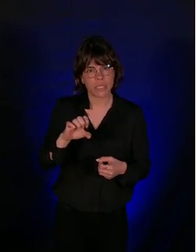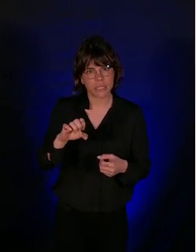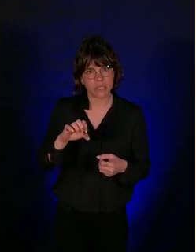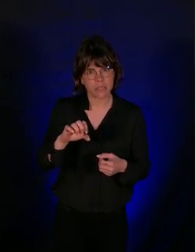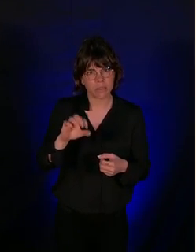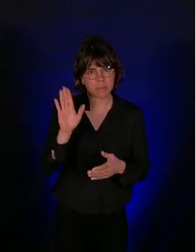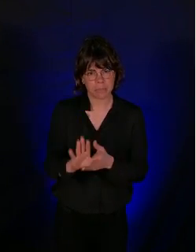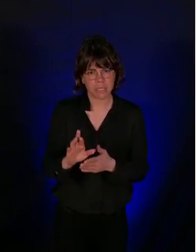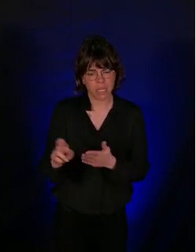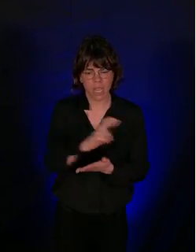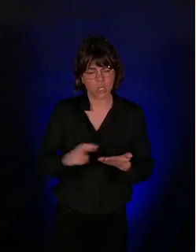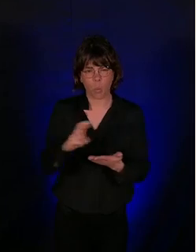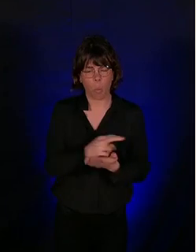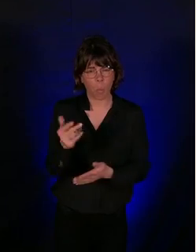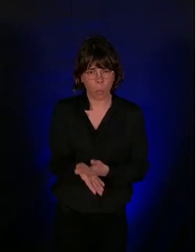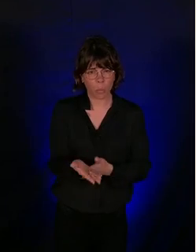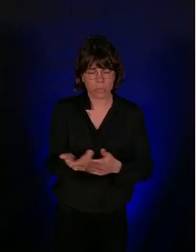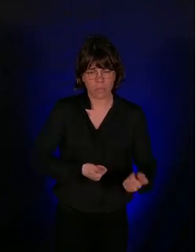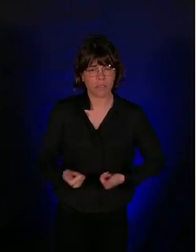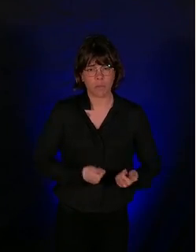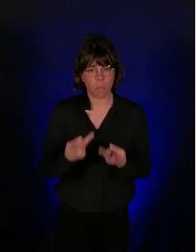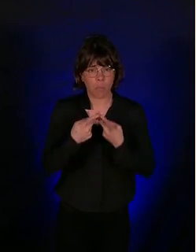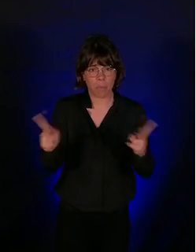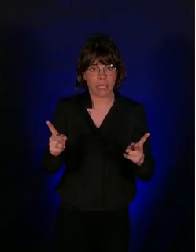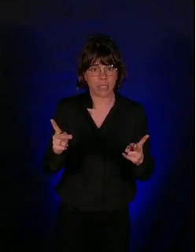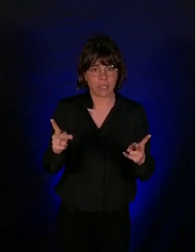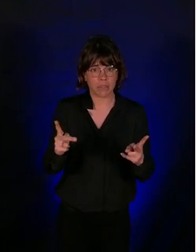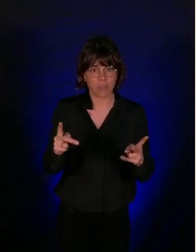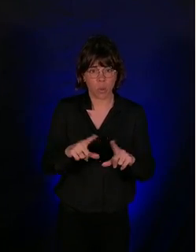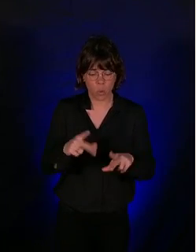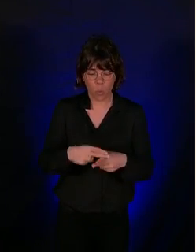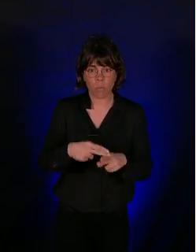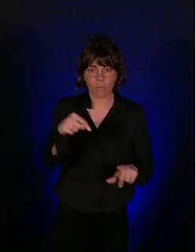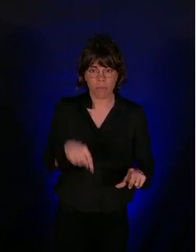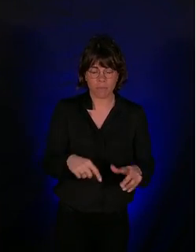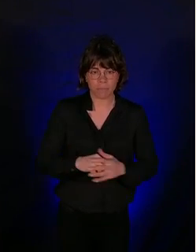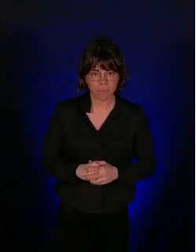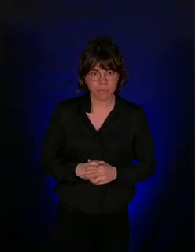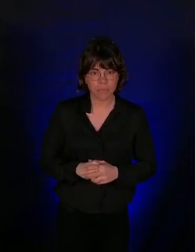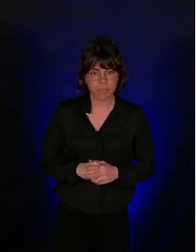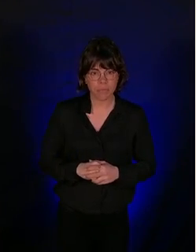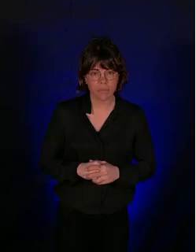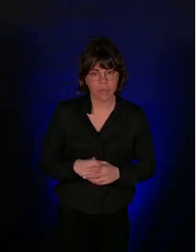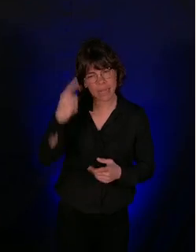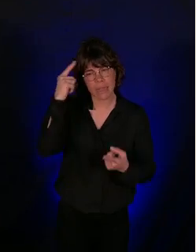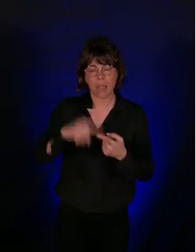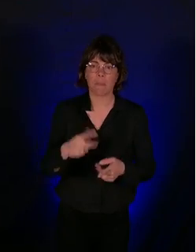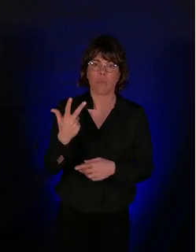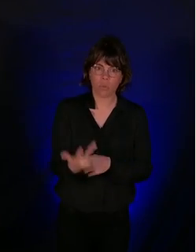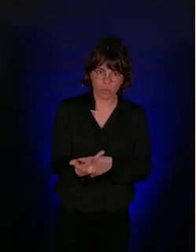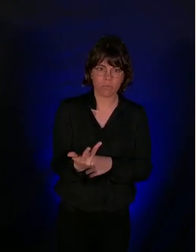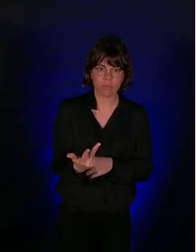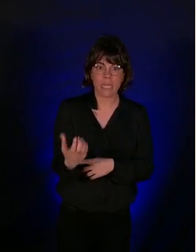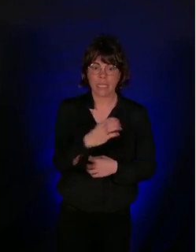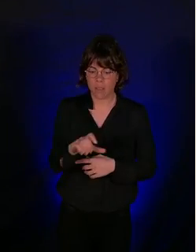d'ivr sur scène fédération service public union départementale du valde mararne donc c'est au niveau du thème 3 je suis sur l'amendement